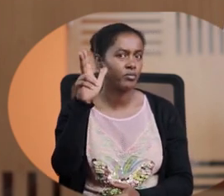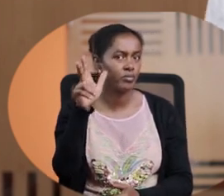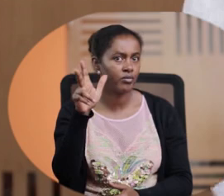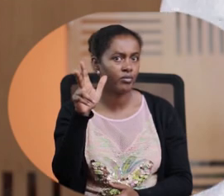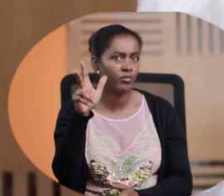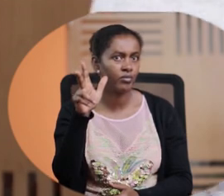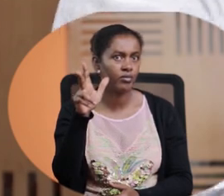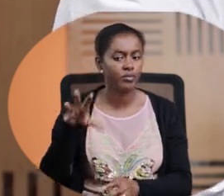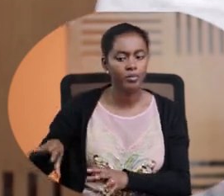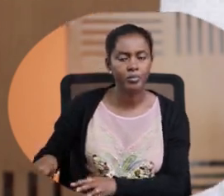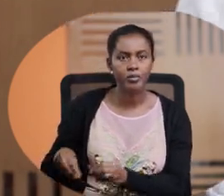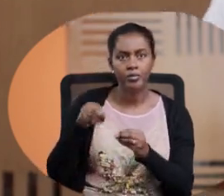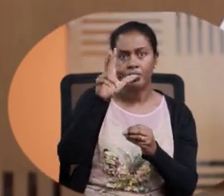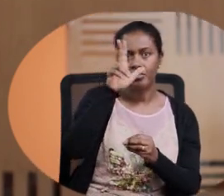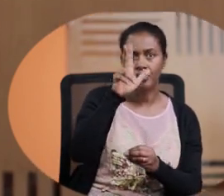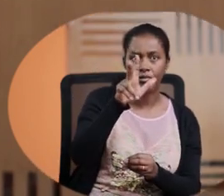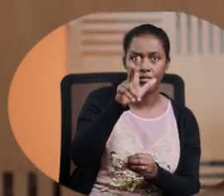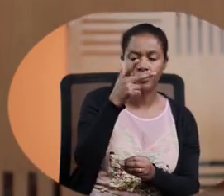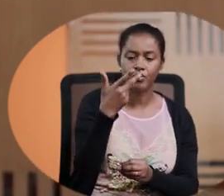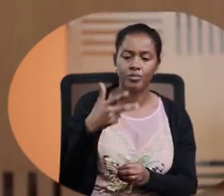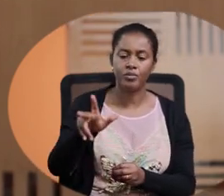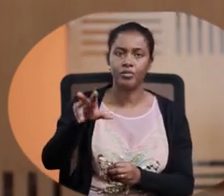kanaaf barattoonni 13 argatan meeqachaadha